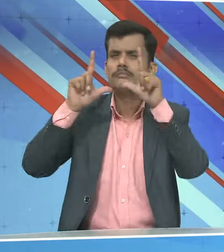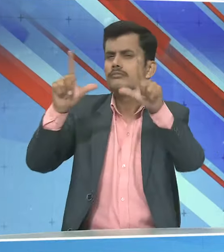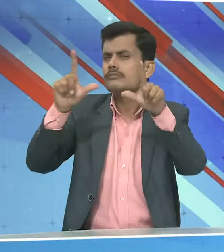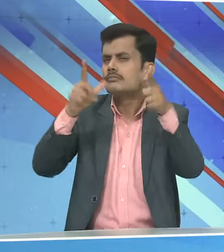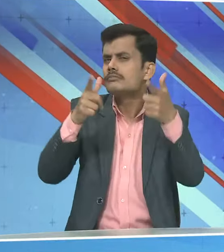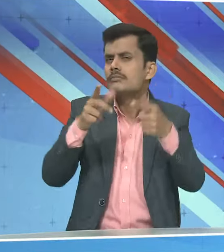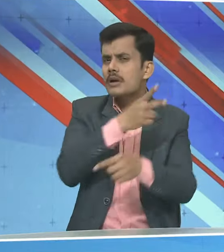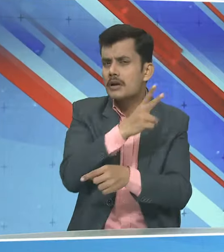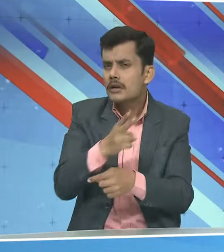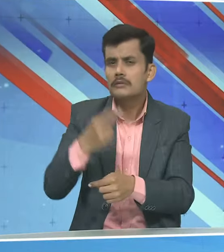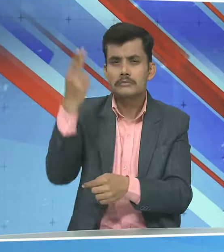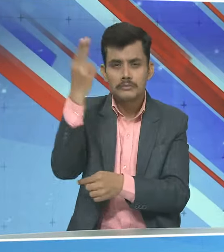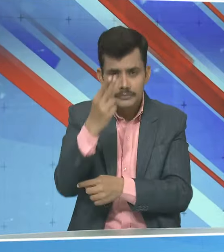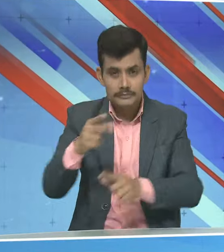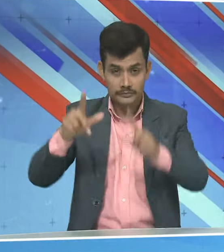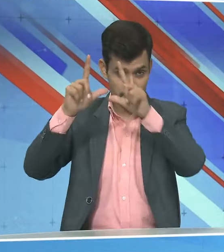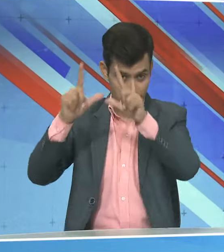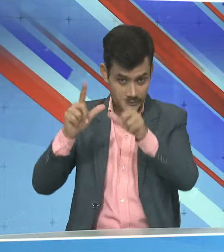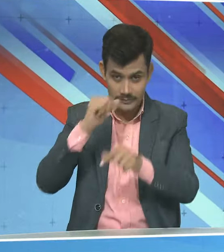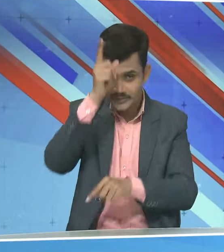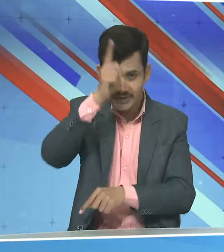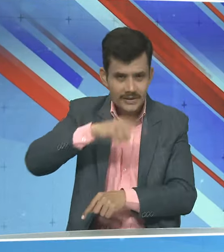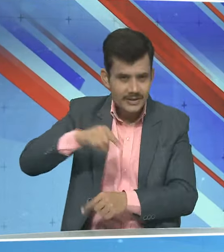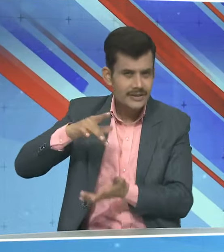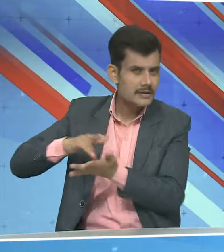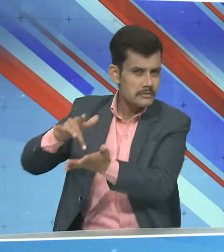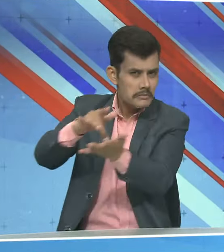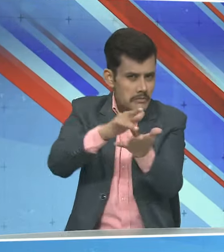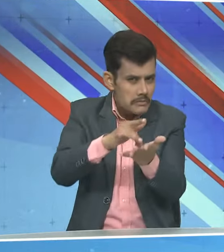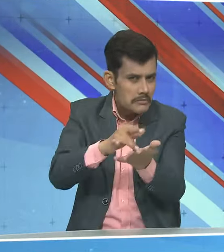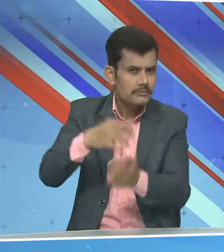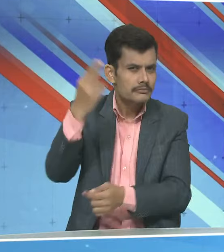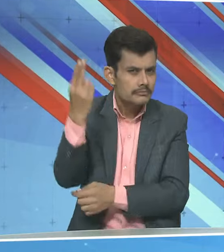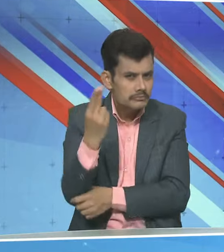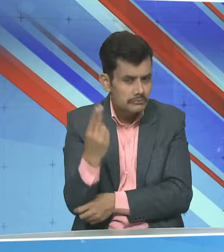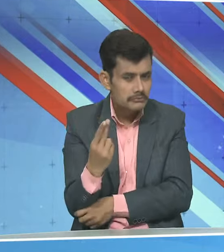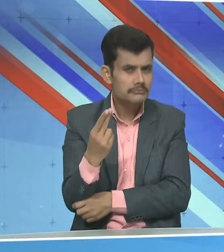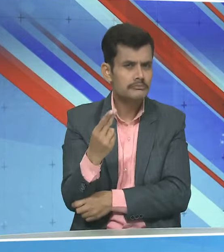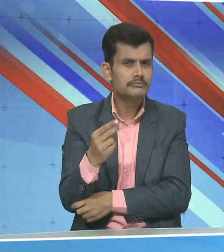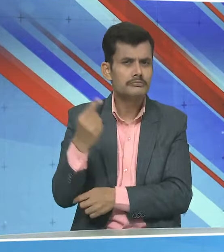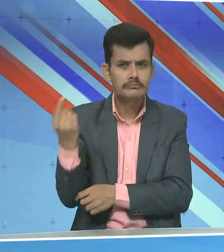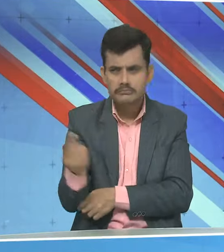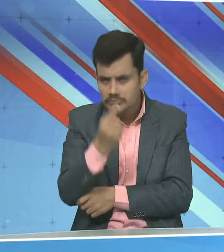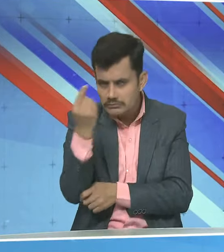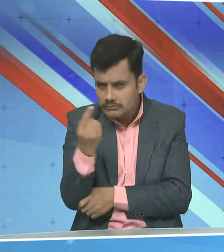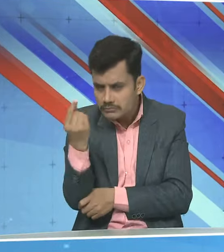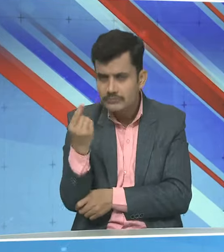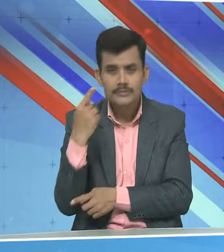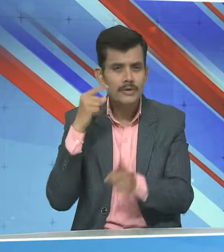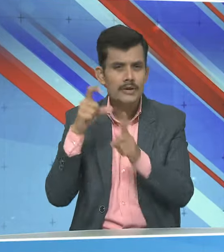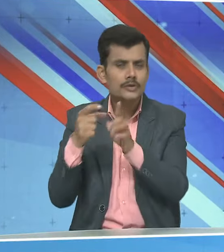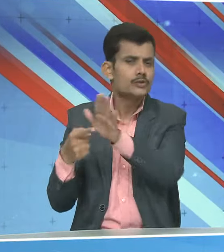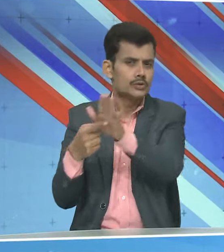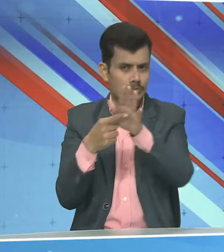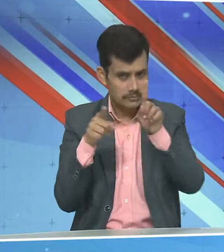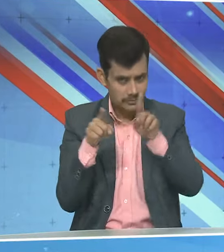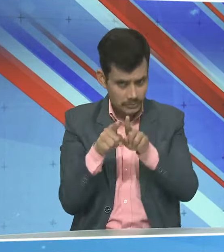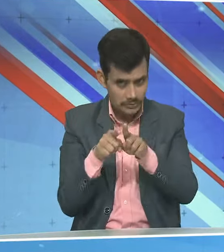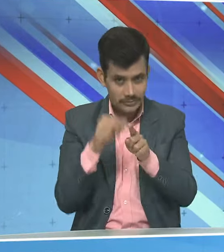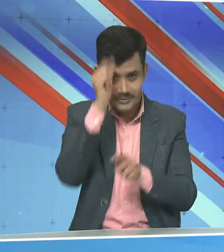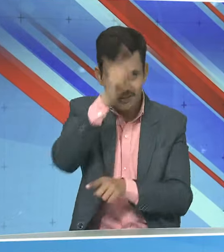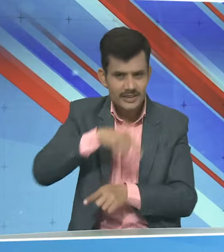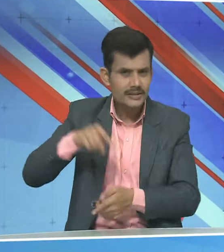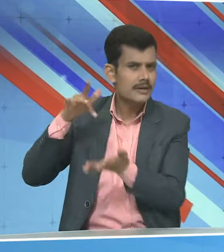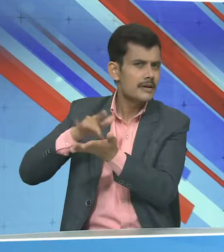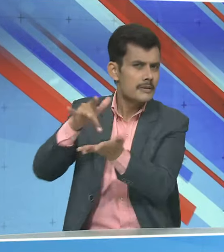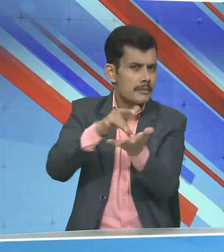में विविध कलाकृतियों भारत की विभिन्न क्षेत्रों की महत्वपूर्ण कढ़ाई परंपराओं को उजागर करती हैं। देश के अलग अलग क्षेत्रों